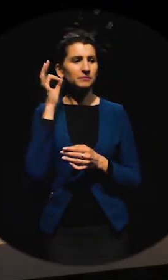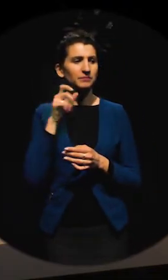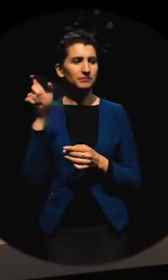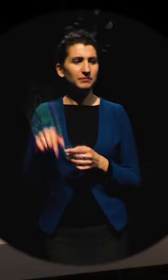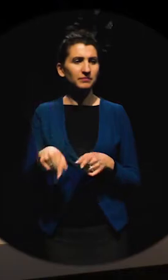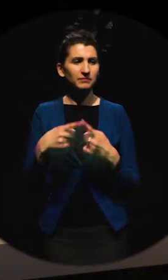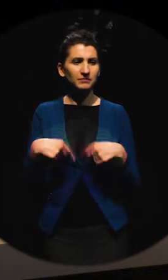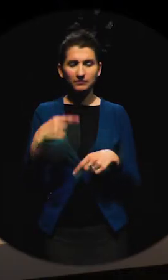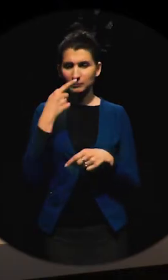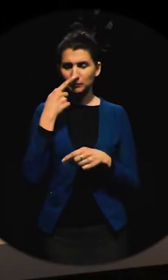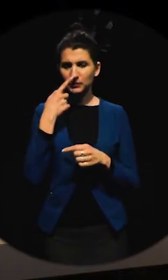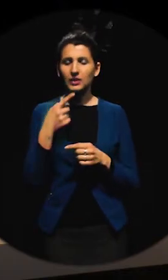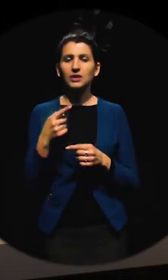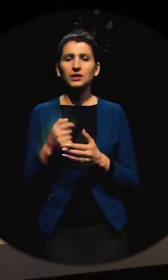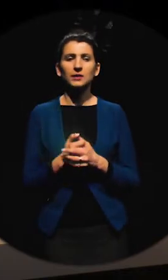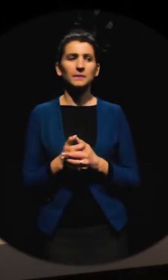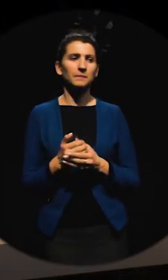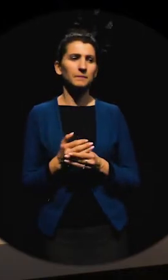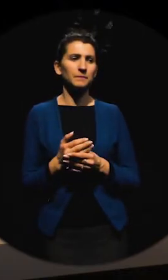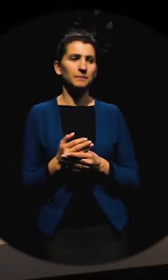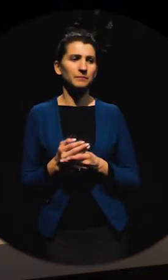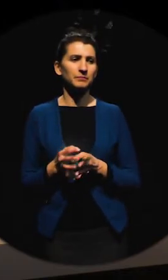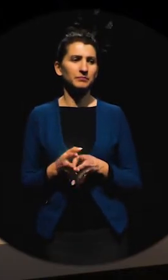Ja również oglądałam